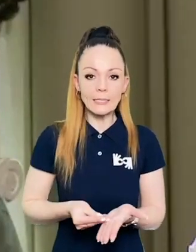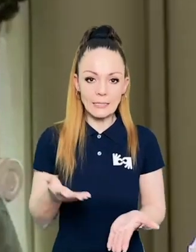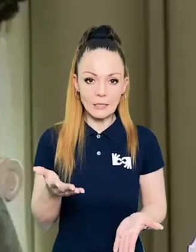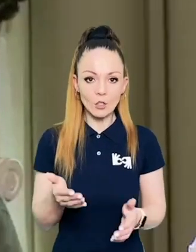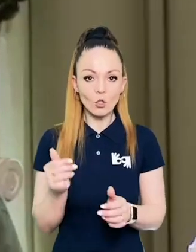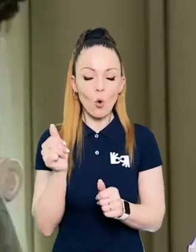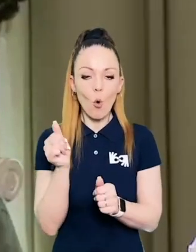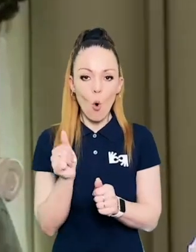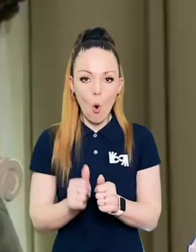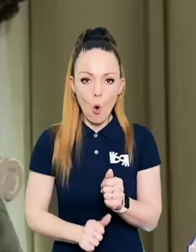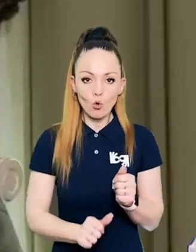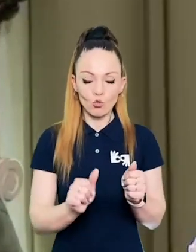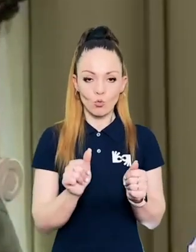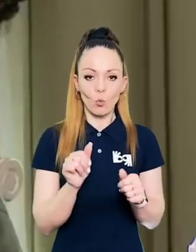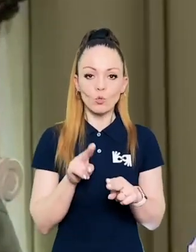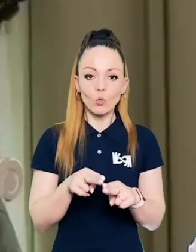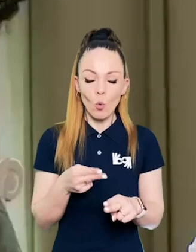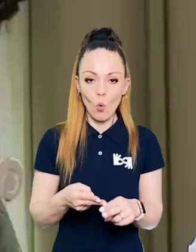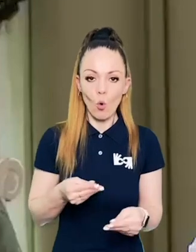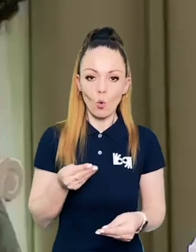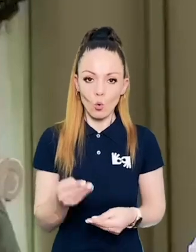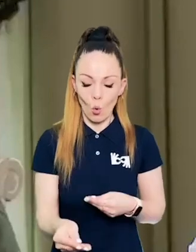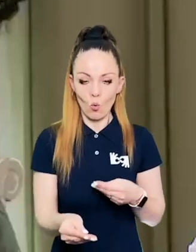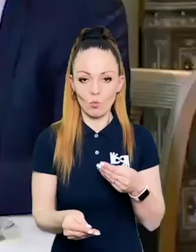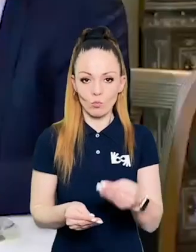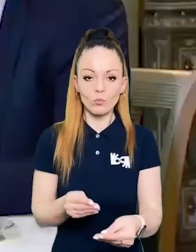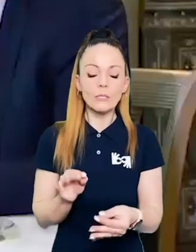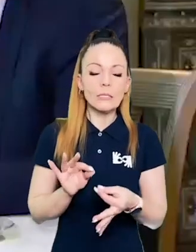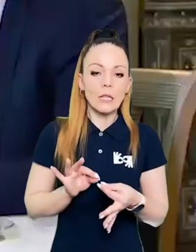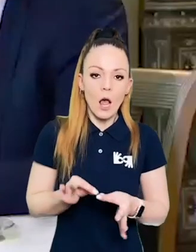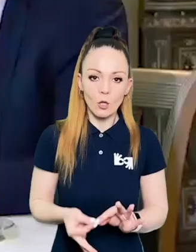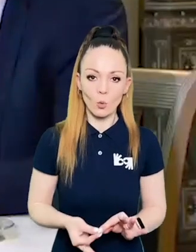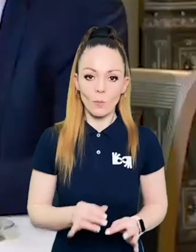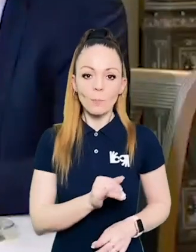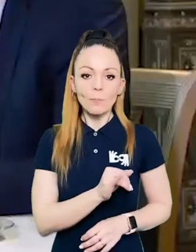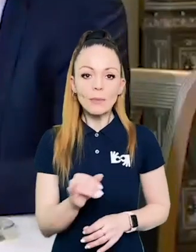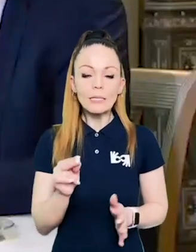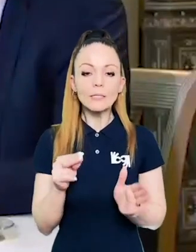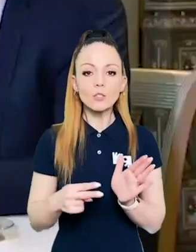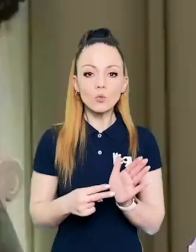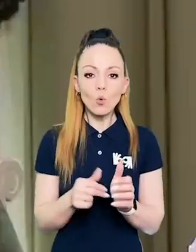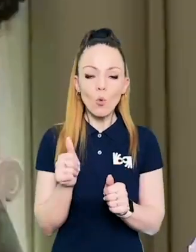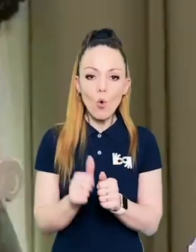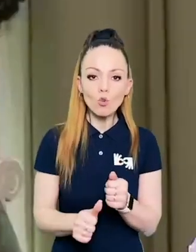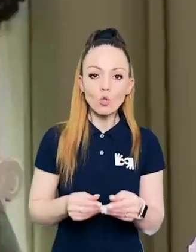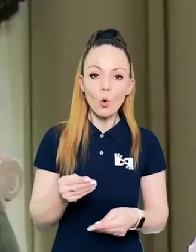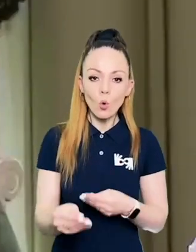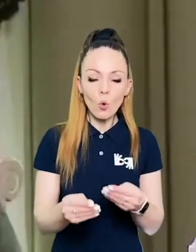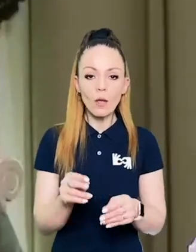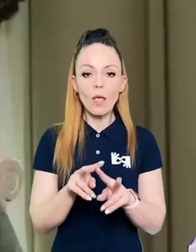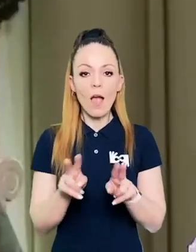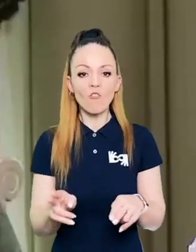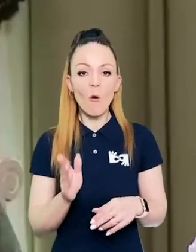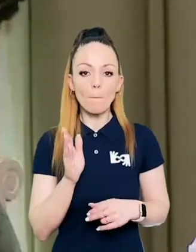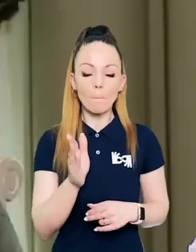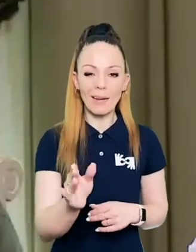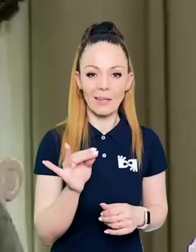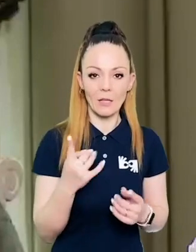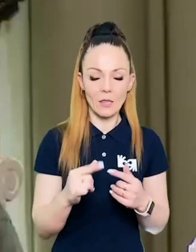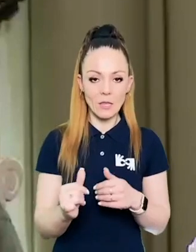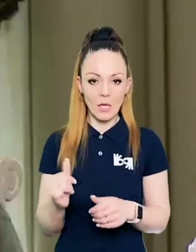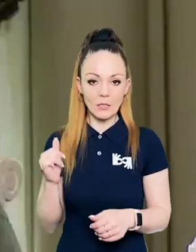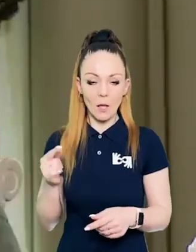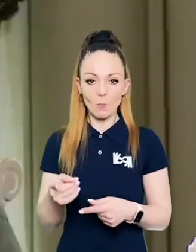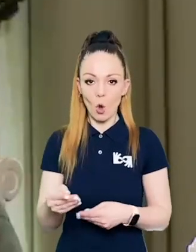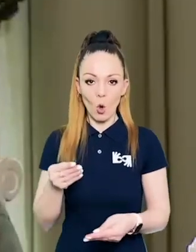розуміли цінність кожного цього кроку складного. І ціну кожного кроку як вперед, так і